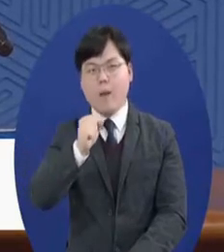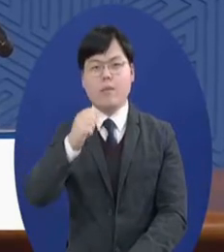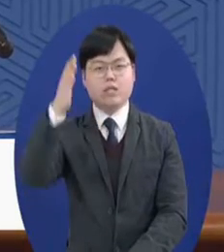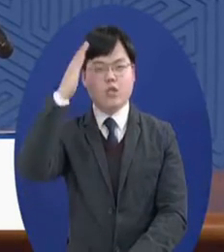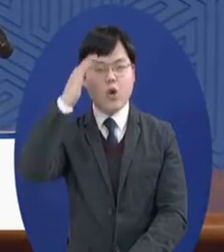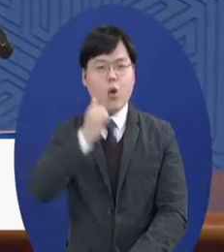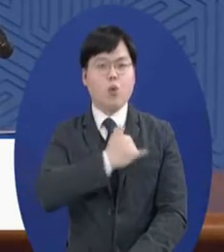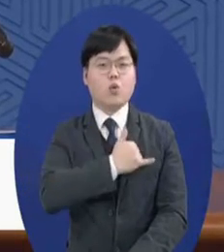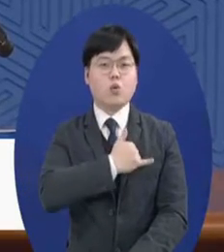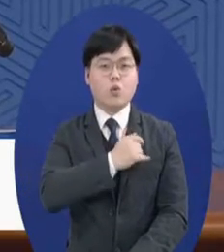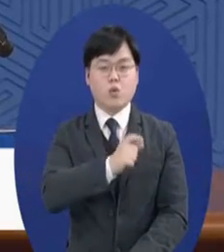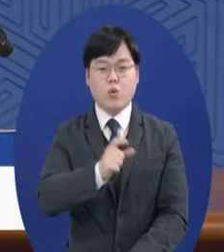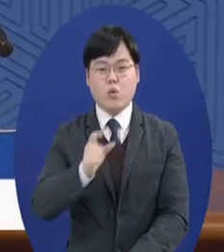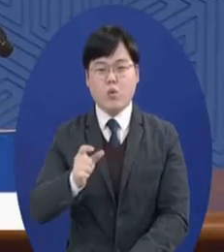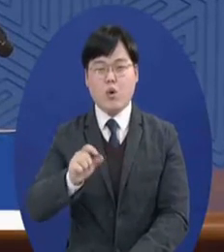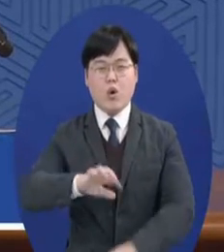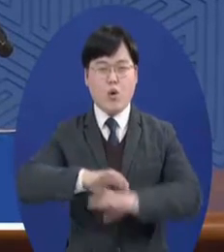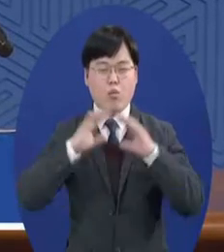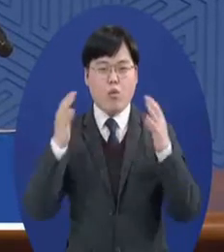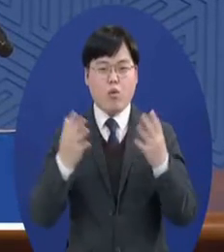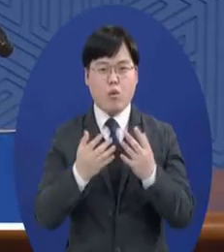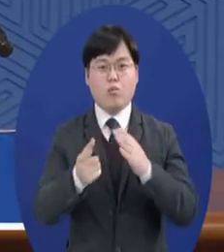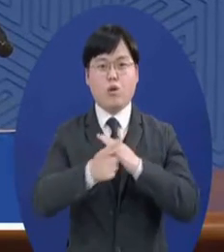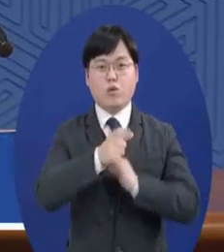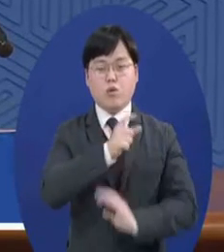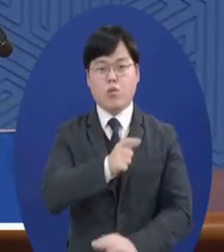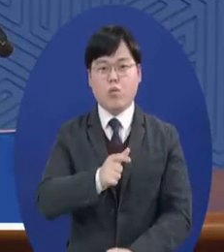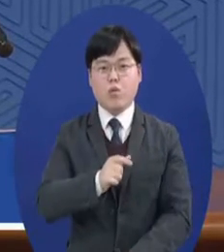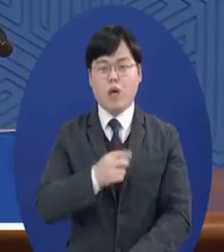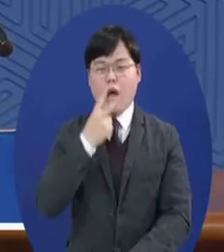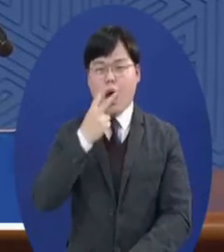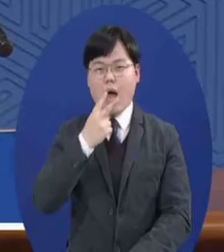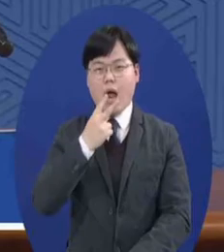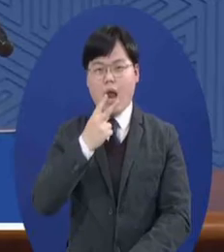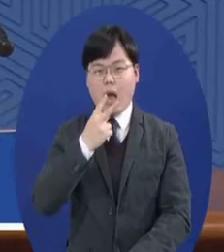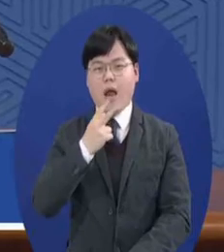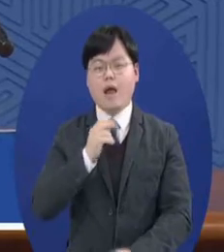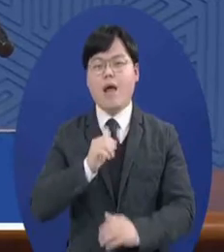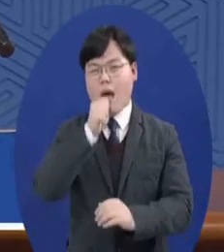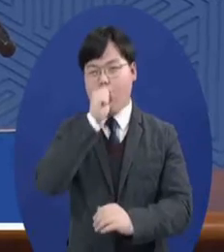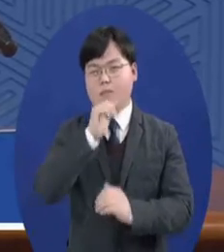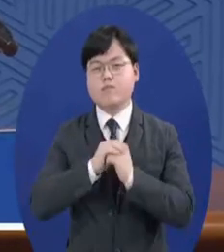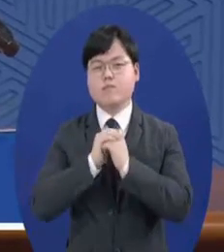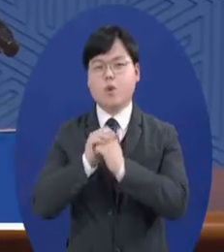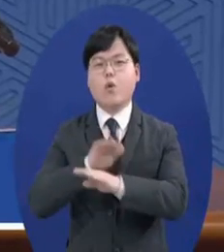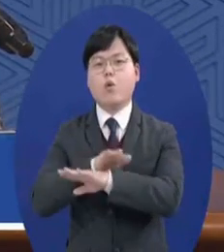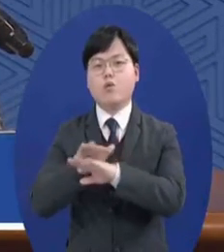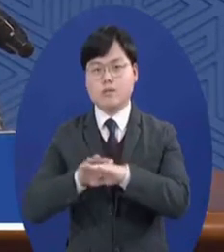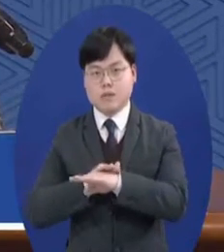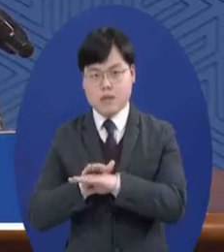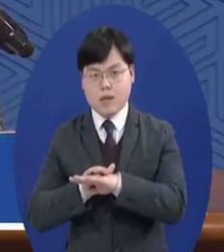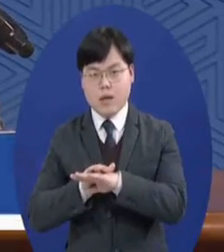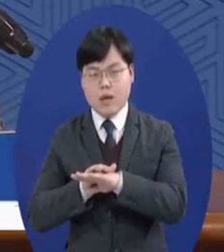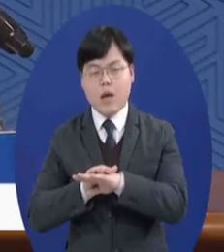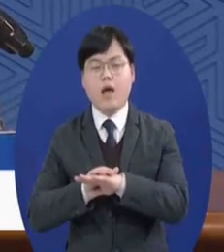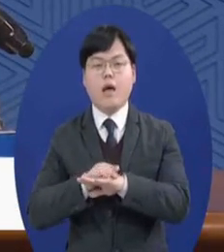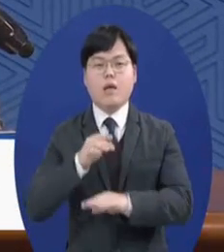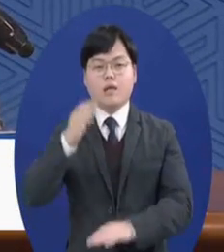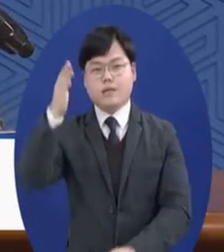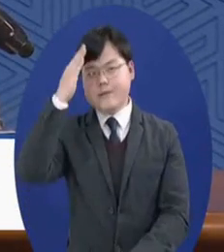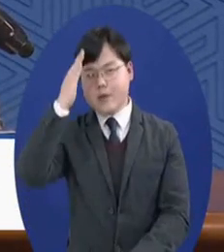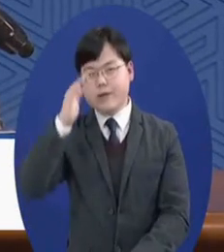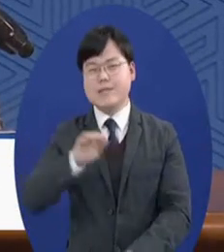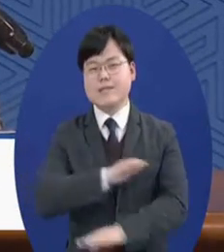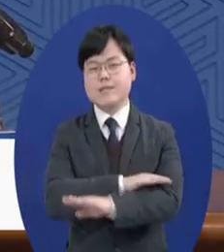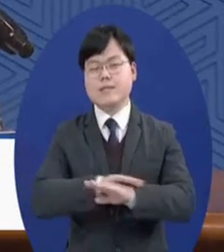жанжин штабын удирдлага болон зэвсэгт хүчний нийт бий үүрэгтхөний өмнөөс гүн илэрхийлж уучлалт хүсч байна. Зэвсэгт хүчний хураа замын